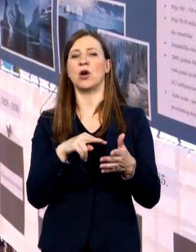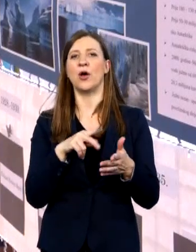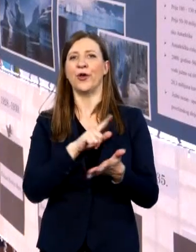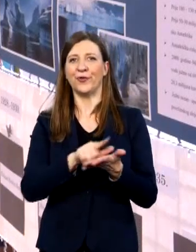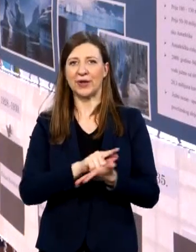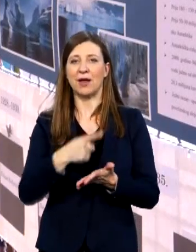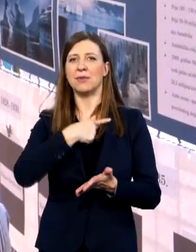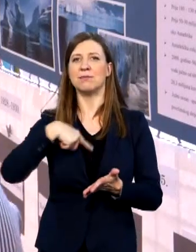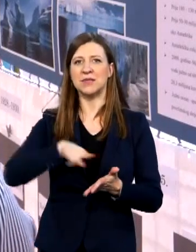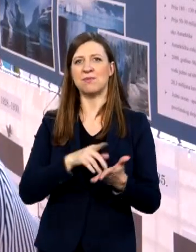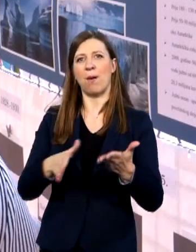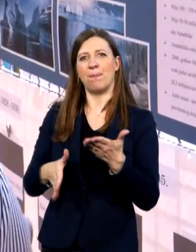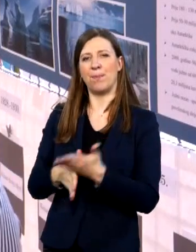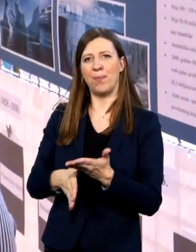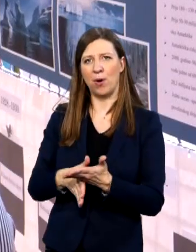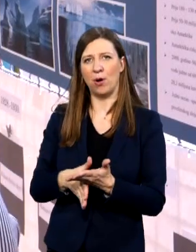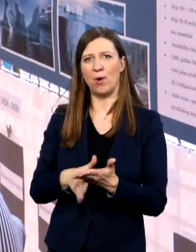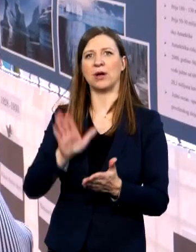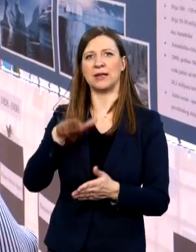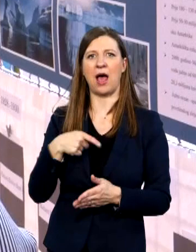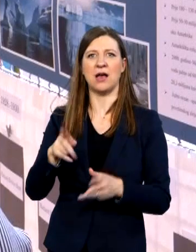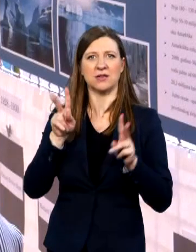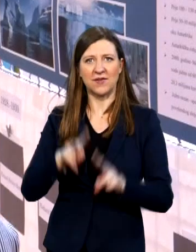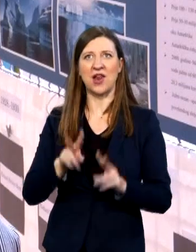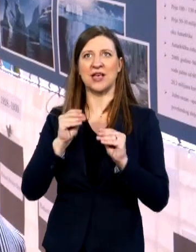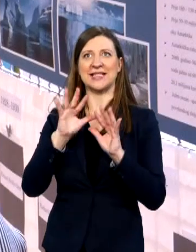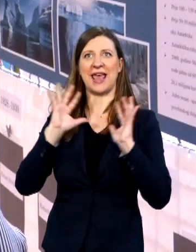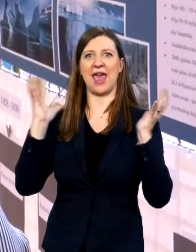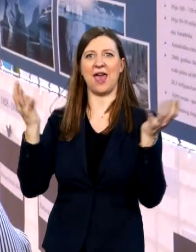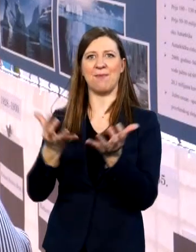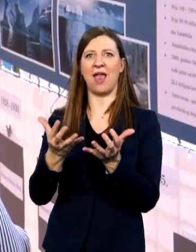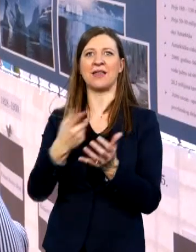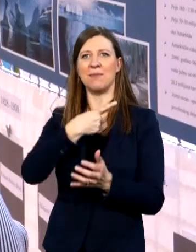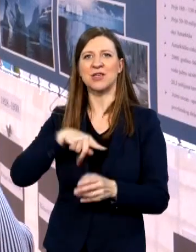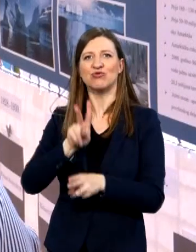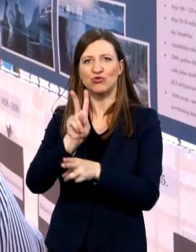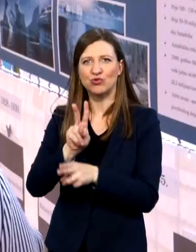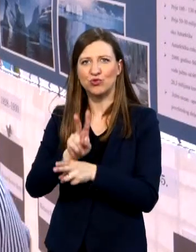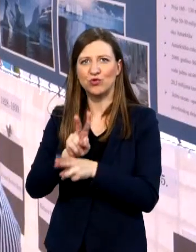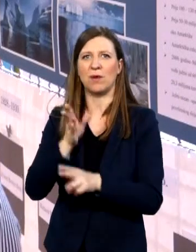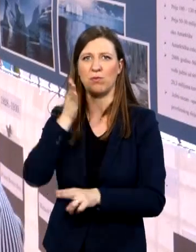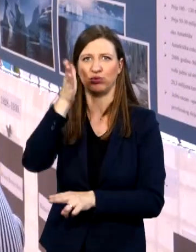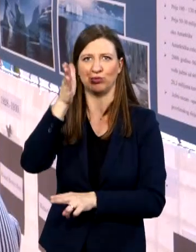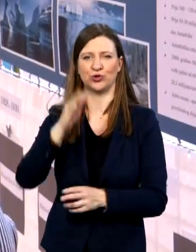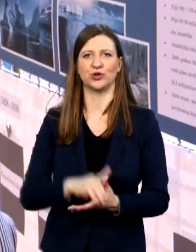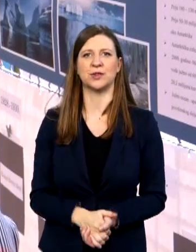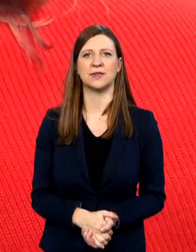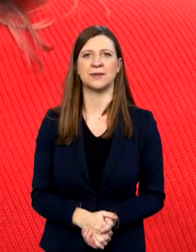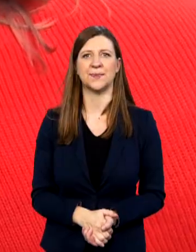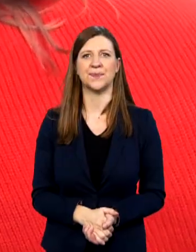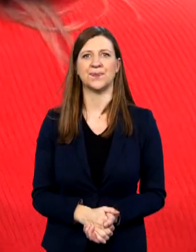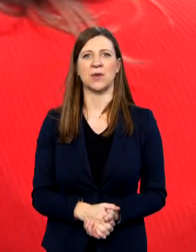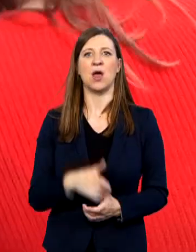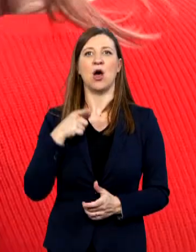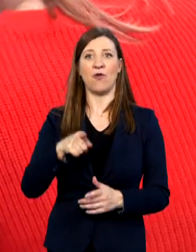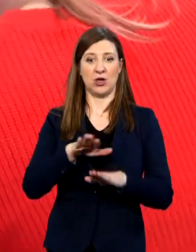način pomogli da se planeta sačuva, da tako kažem, za buduće naraštaje.